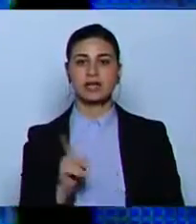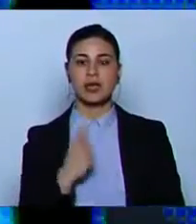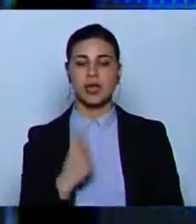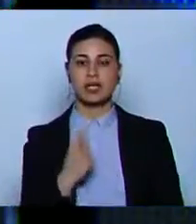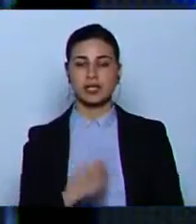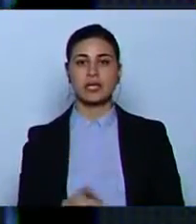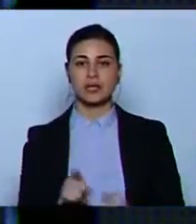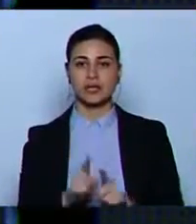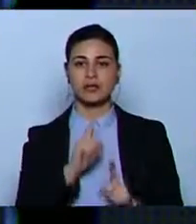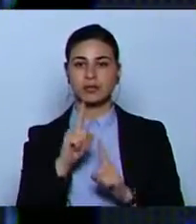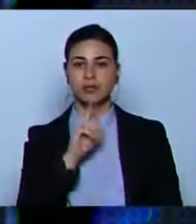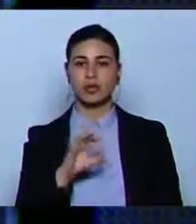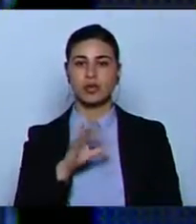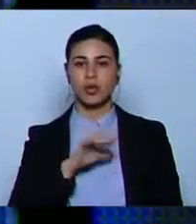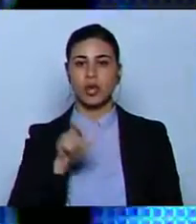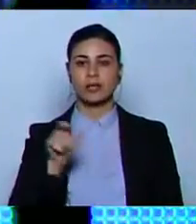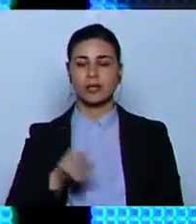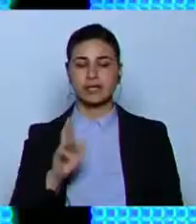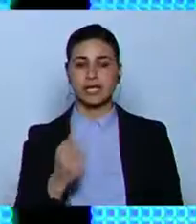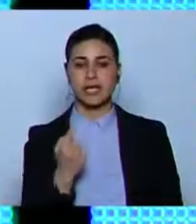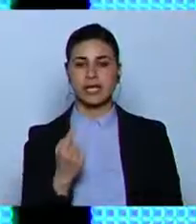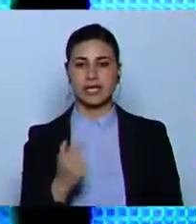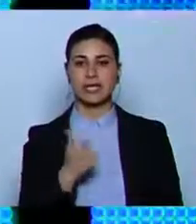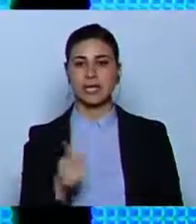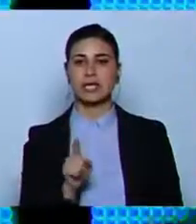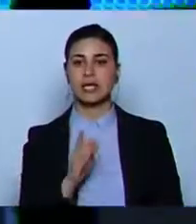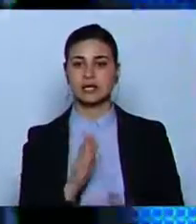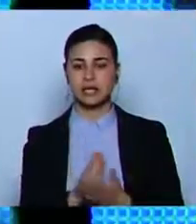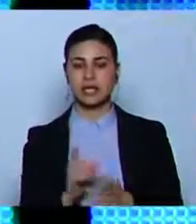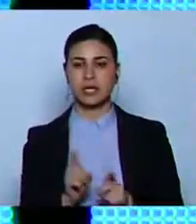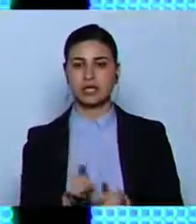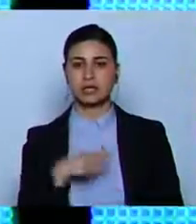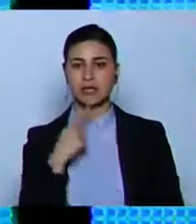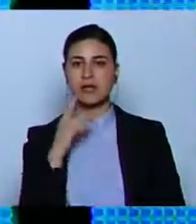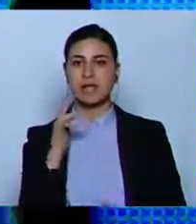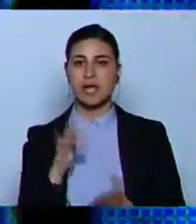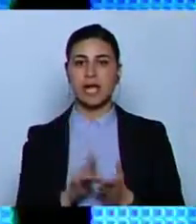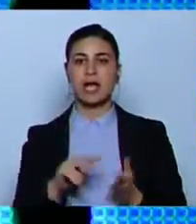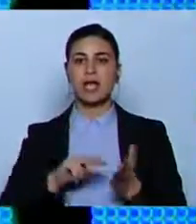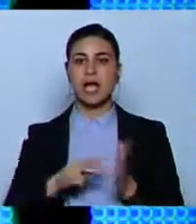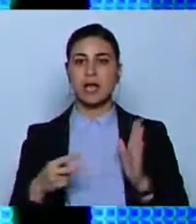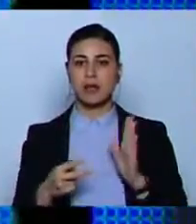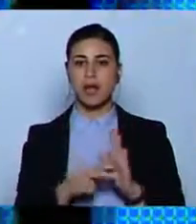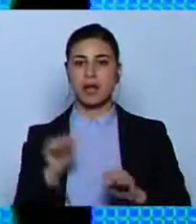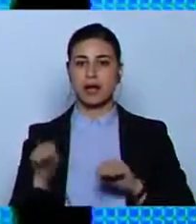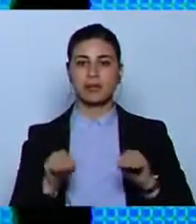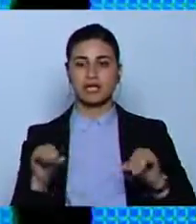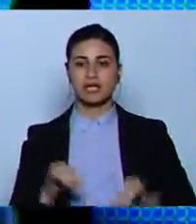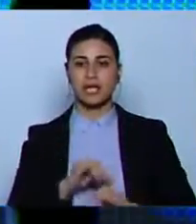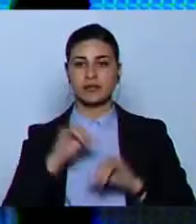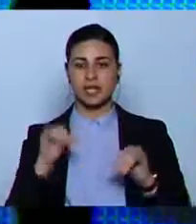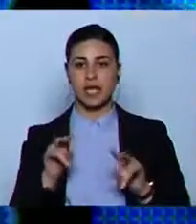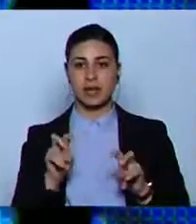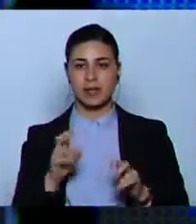ერთ-ერთი საუბრობდნენ ადამიანები და ერთ-ერთი კარგი რაც არის, ასე ვთქვათ, ქალაქ დაგეგმარების, ურბანული განვითარების